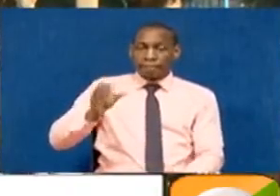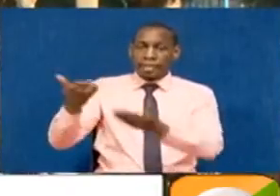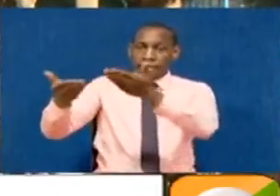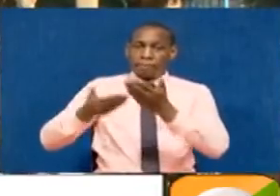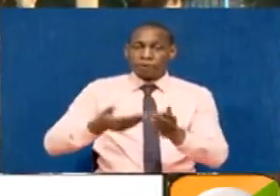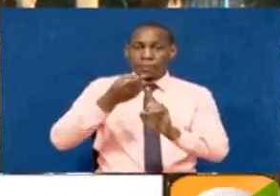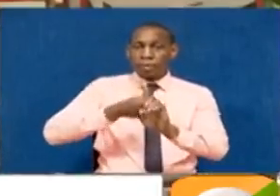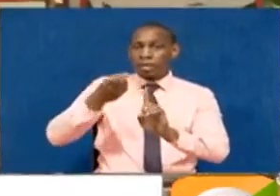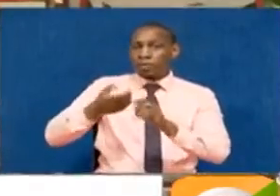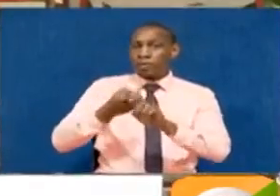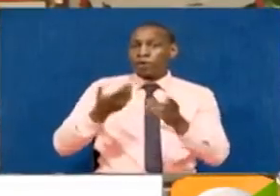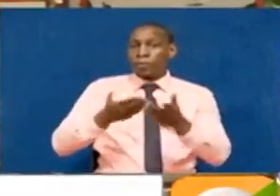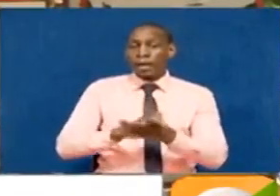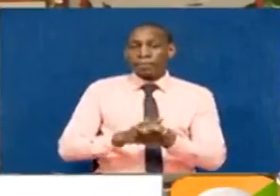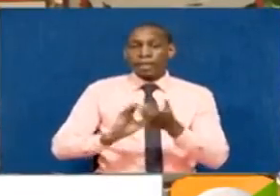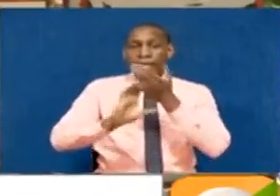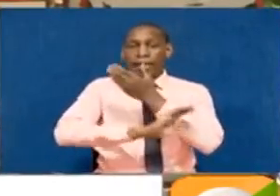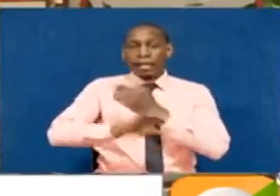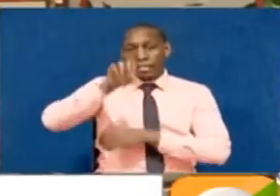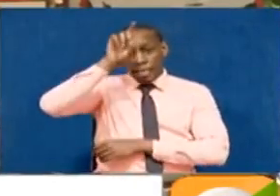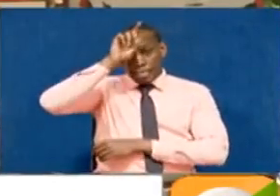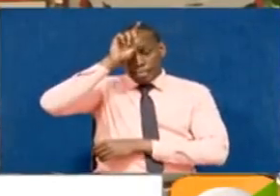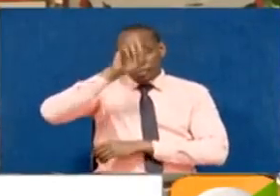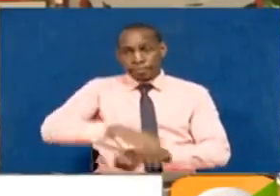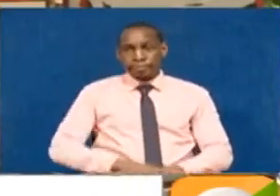huagiza viazi vyake kutoka nchi ya Misri.